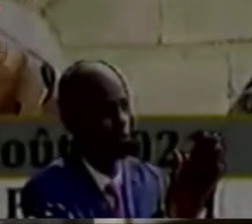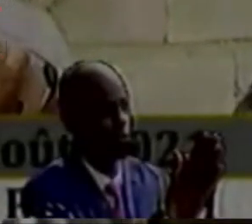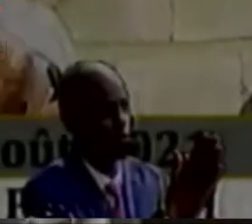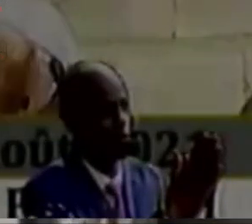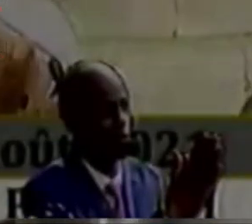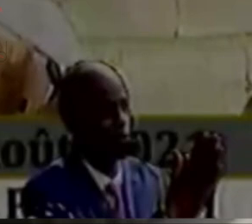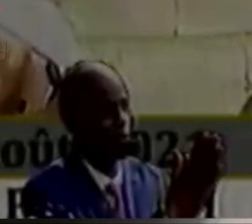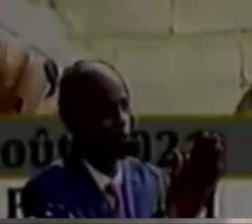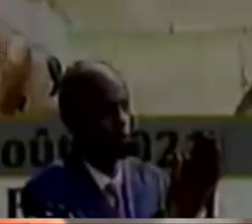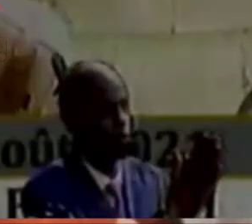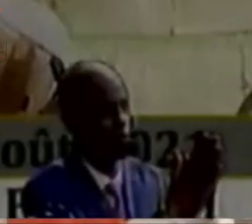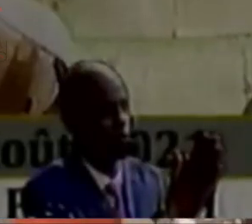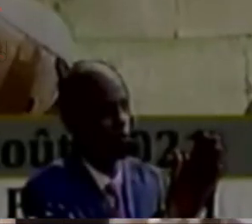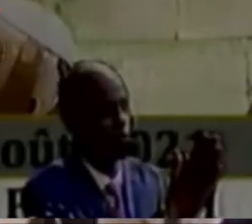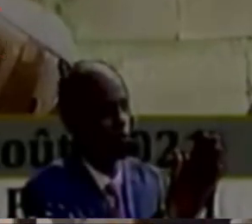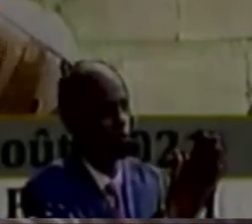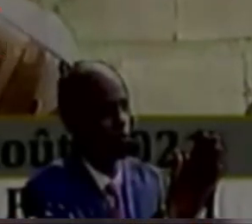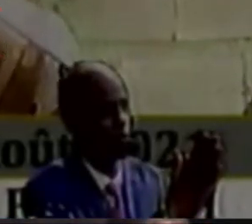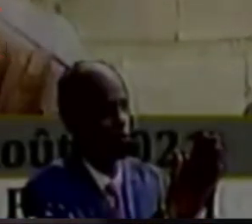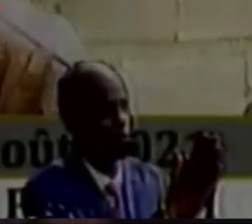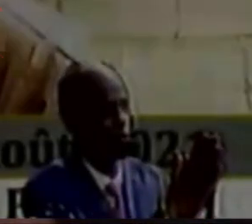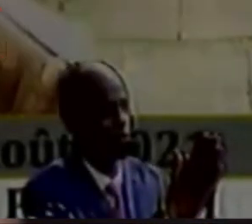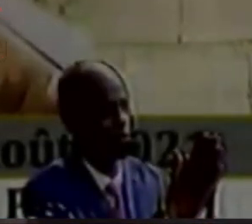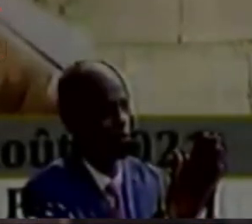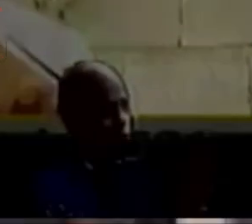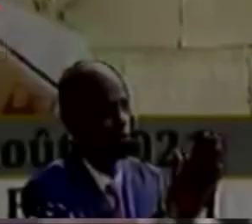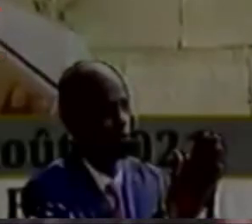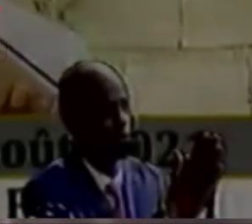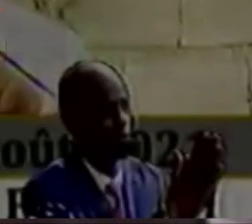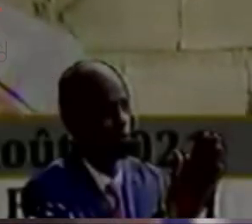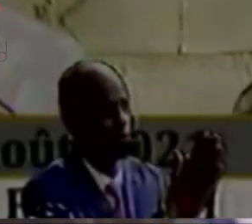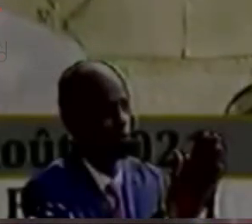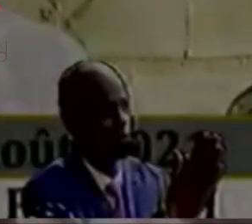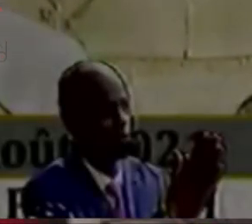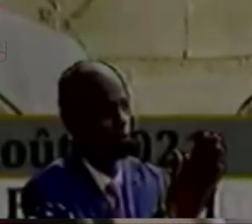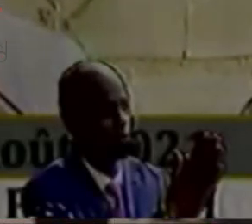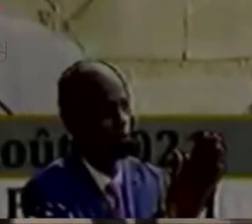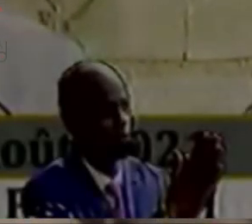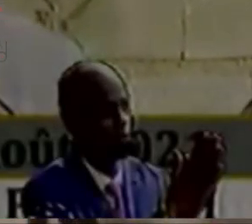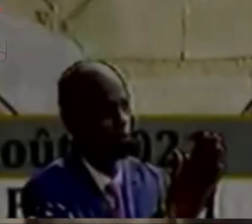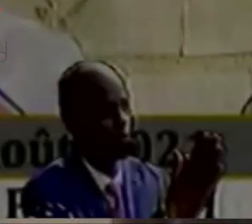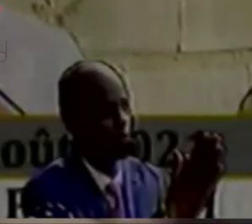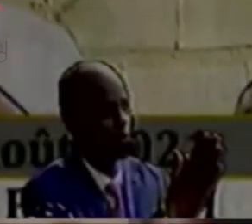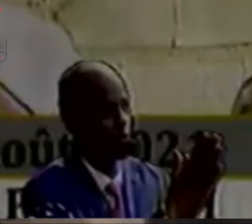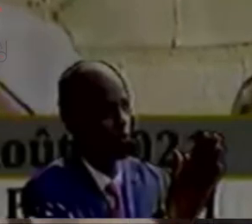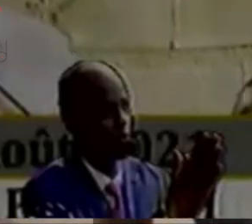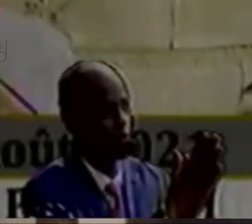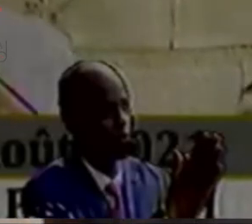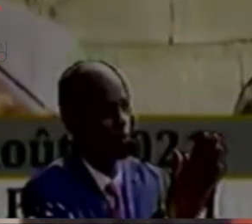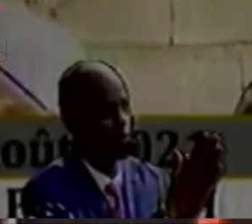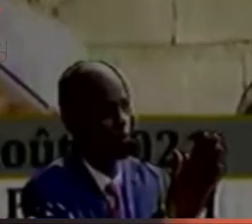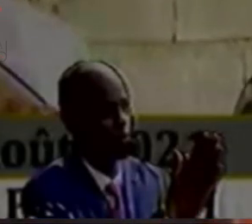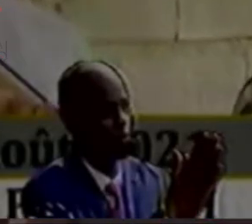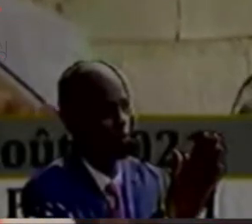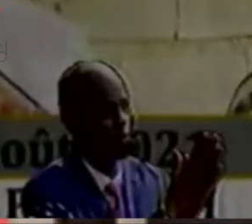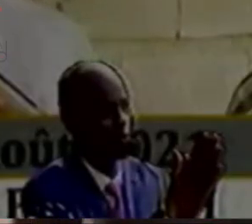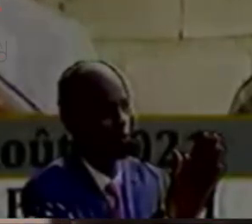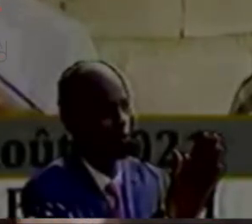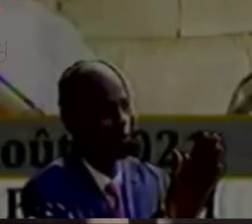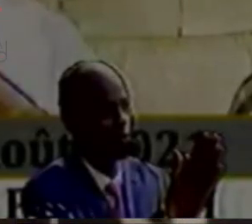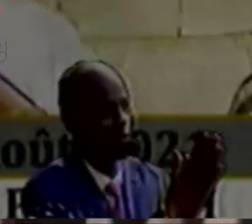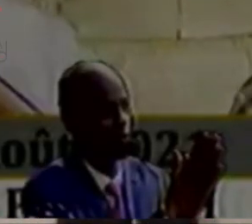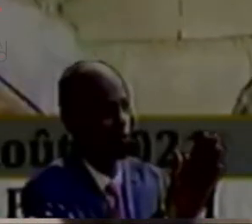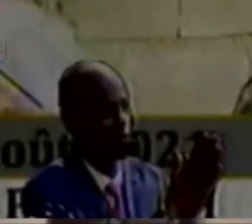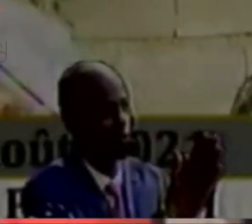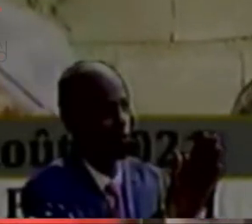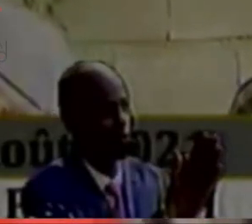pour nous satisfaire, vendre, non. Ah ben, nous avons relancé le message pour tout le pays. Retourner vers la terre.